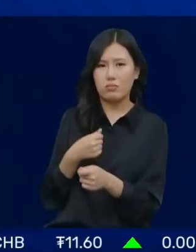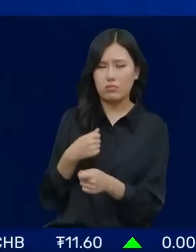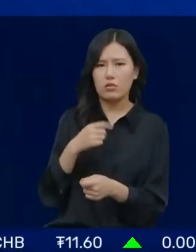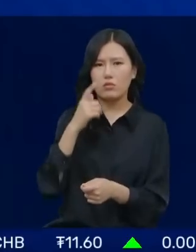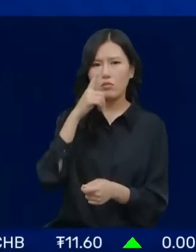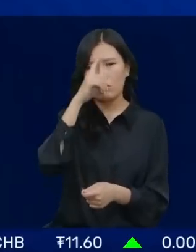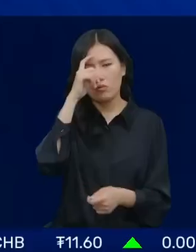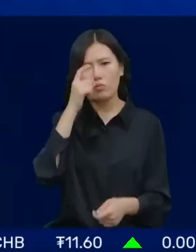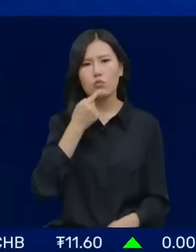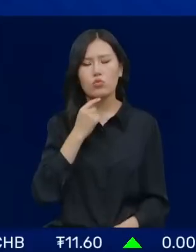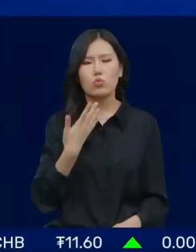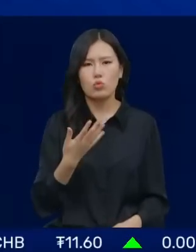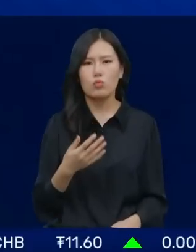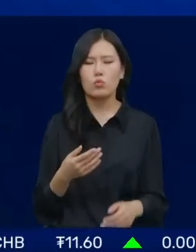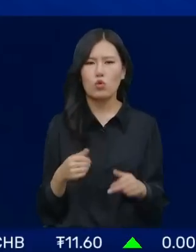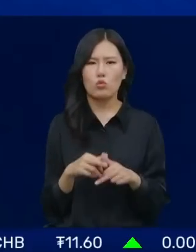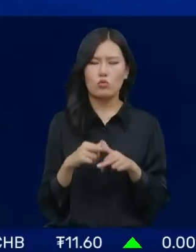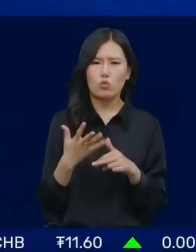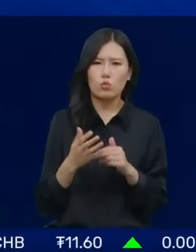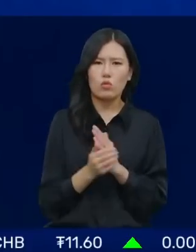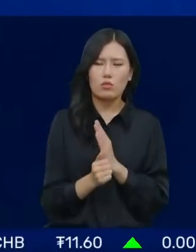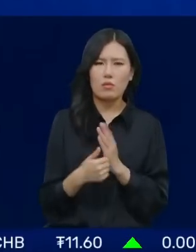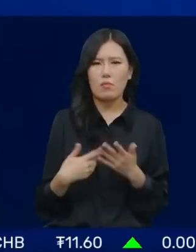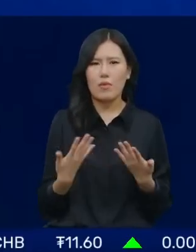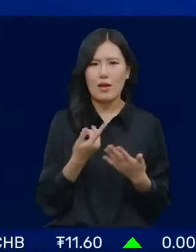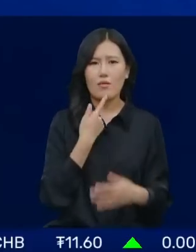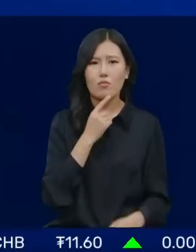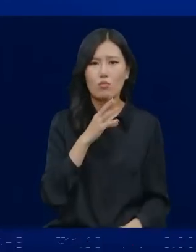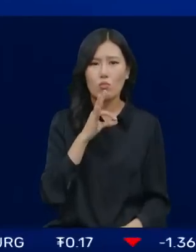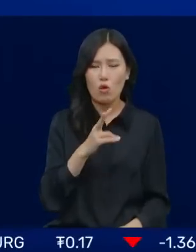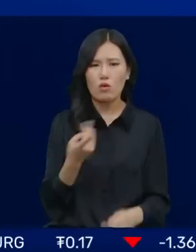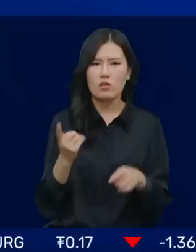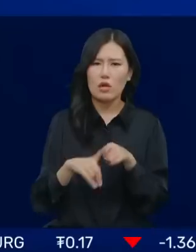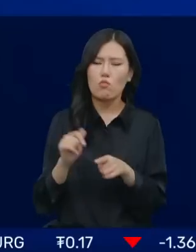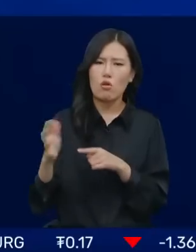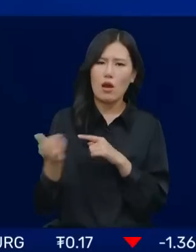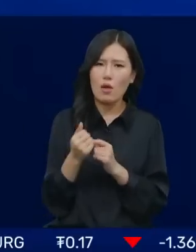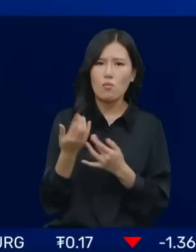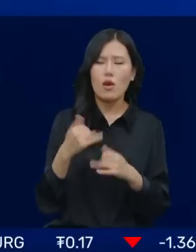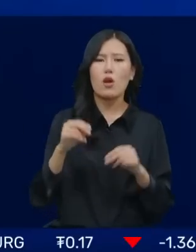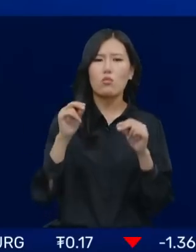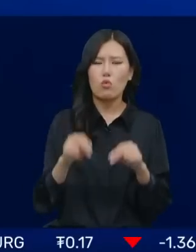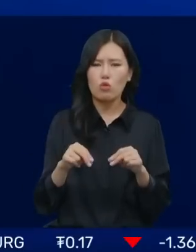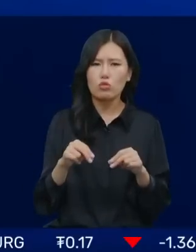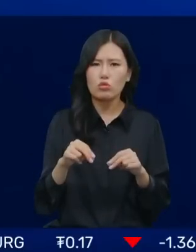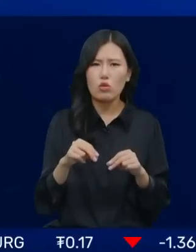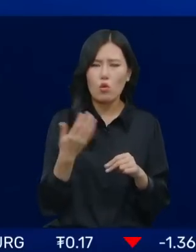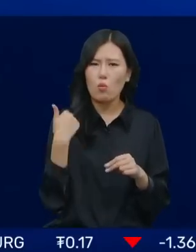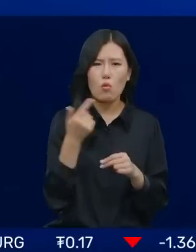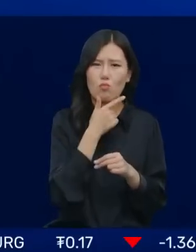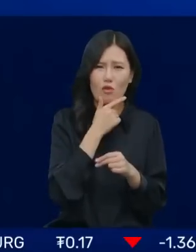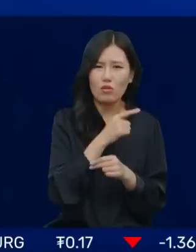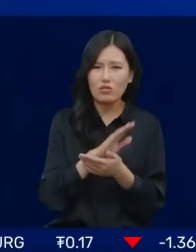үйлчилгээ авсан хөдөлмөрийн чадвараа алдсан бол нэмэлт тэтгэлэг гаргуулах зардлыг нь төлүүлэх боломжтой болгосон нь шинэ заалт байлаа. За